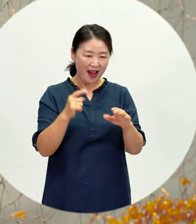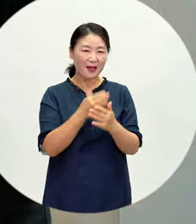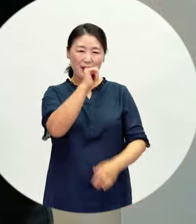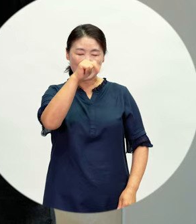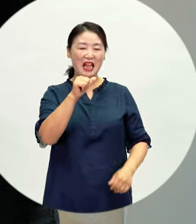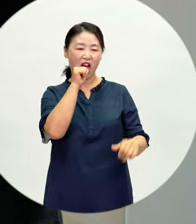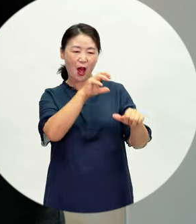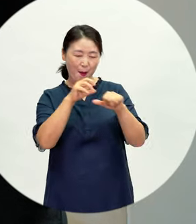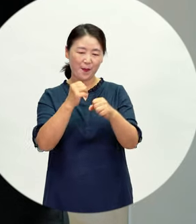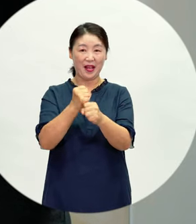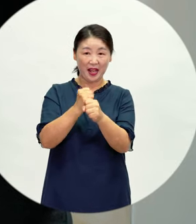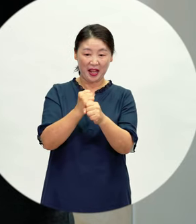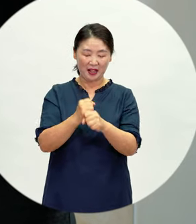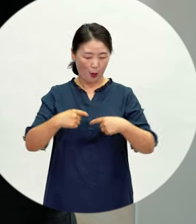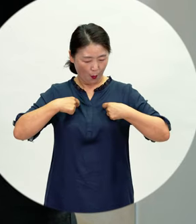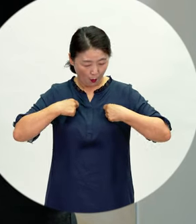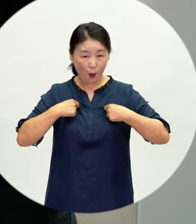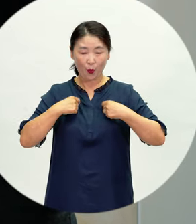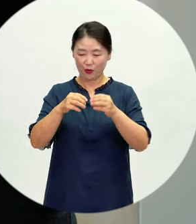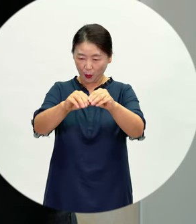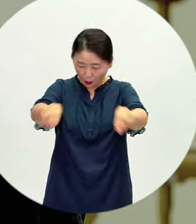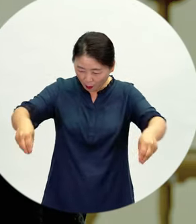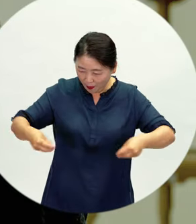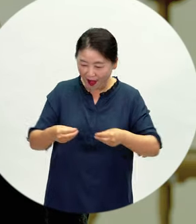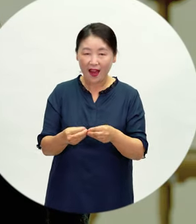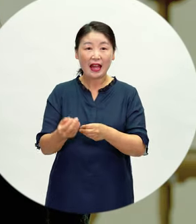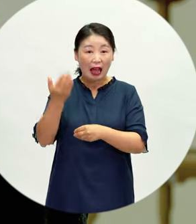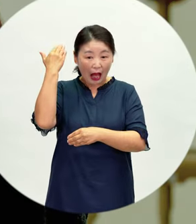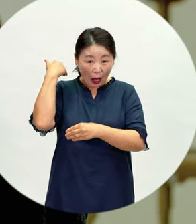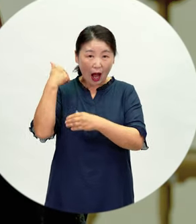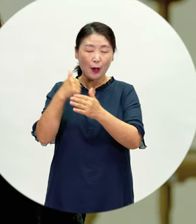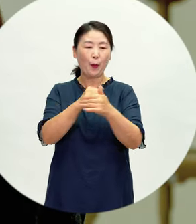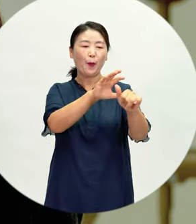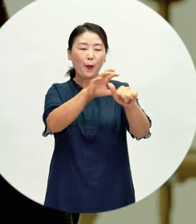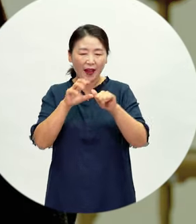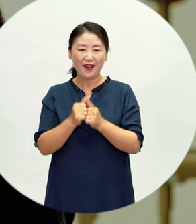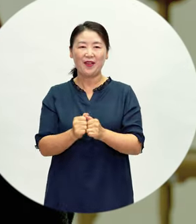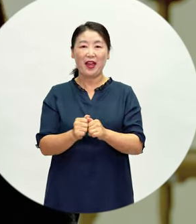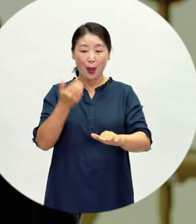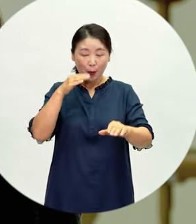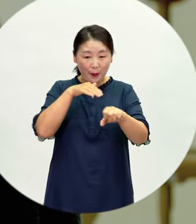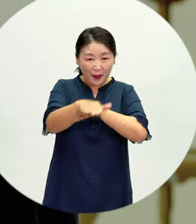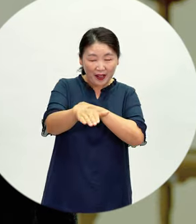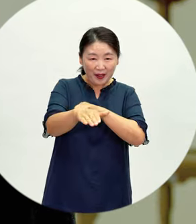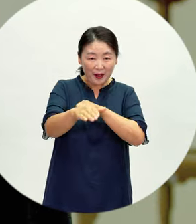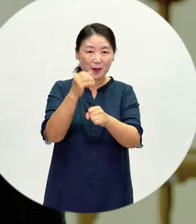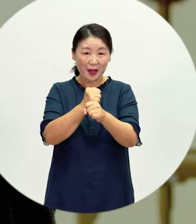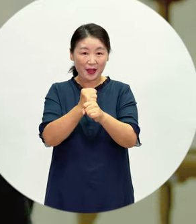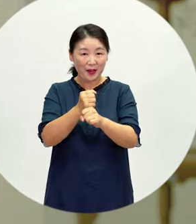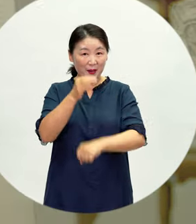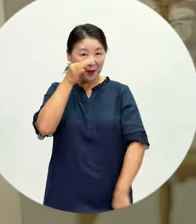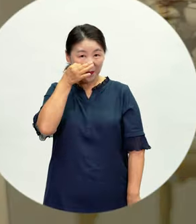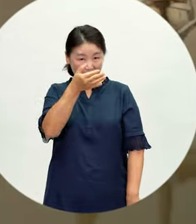복식이나 소반과 같은 전통적인 요소를 현대적인 감각으로 재해석한 이 두 작품을 꼭 보고 가시길 바랍니다.